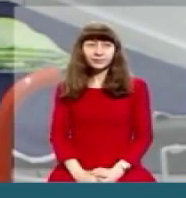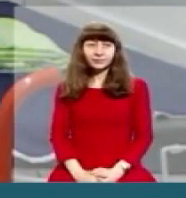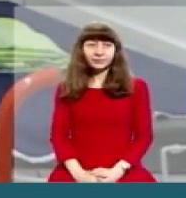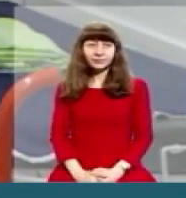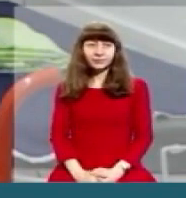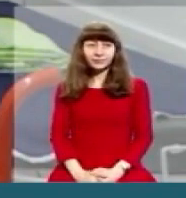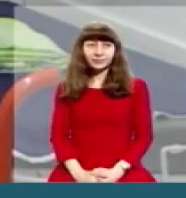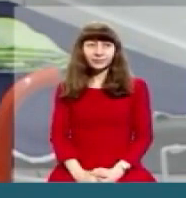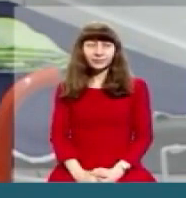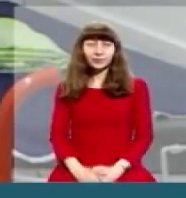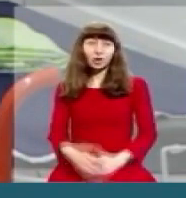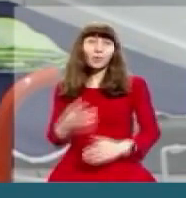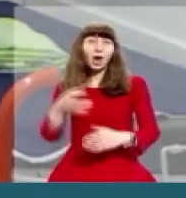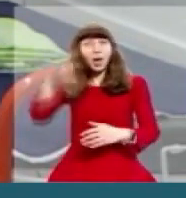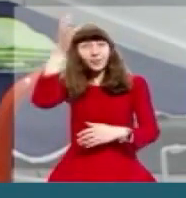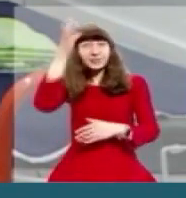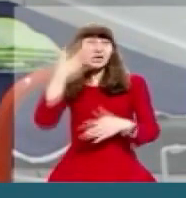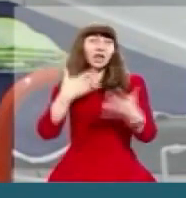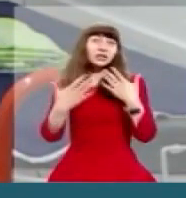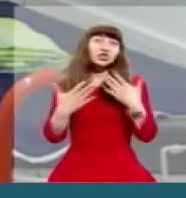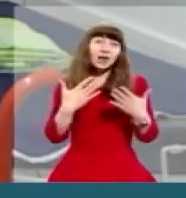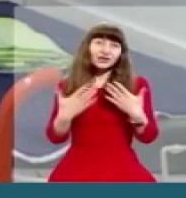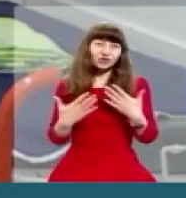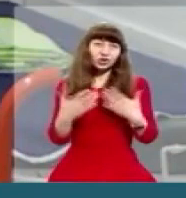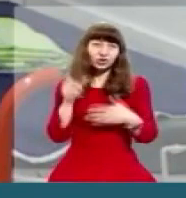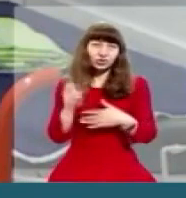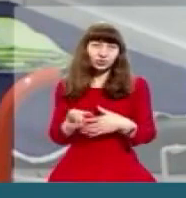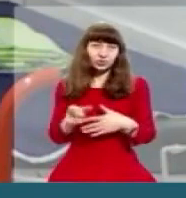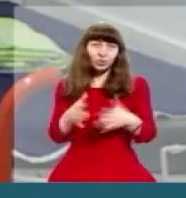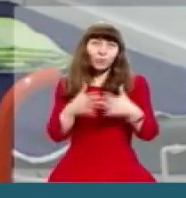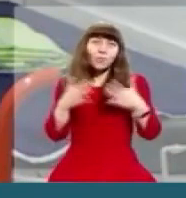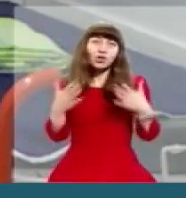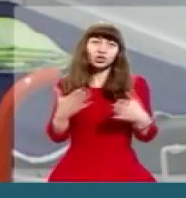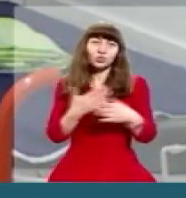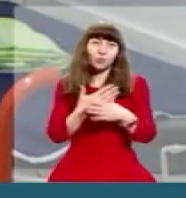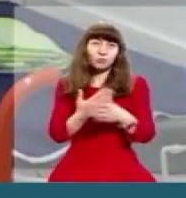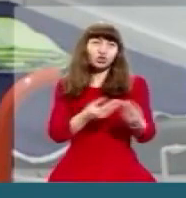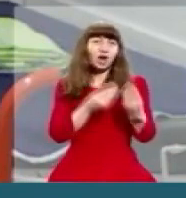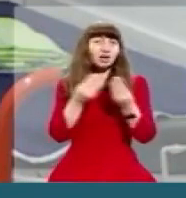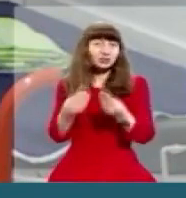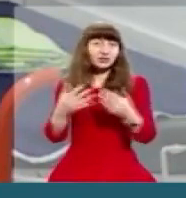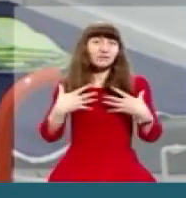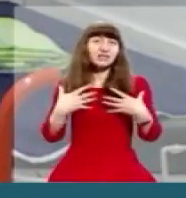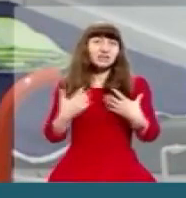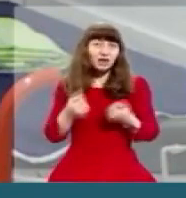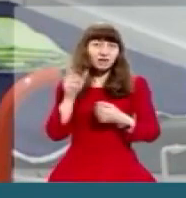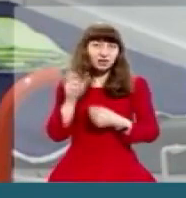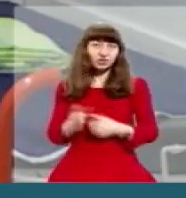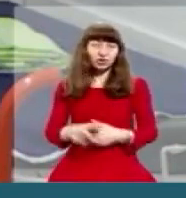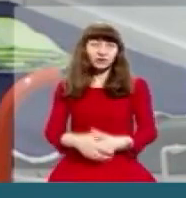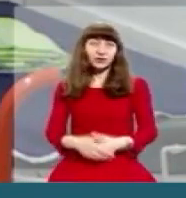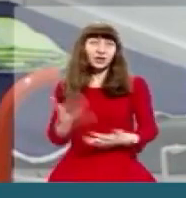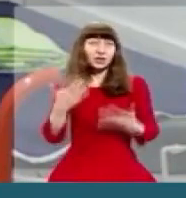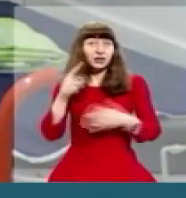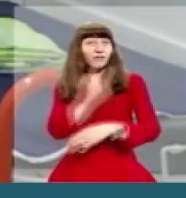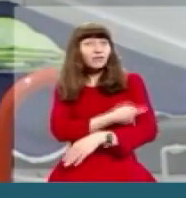психологическое отношение, психоэмоциональное, скажем так, отношение большое влияние имеет на пациентов. Если мы себя